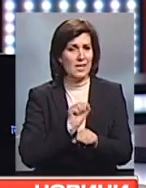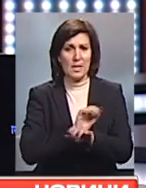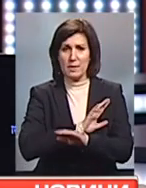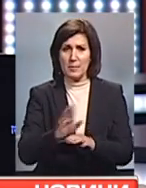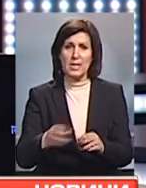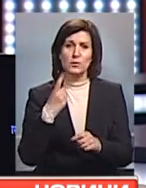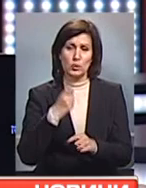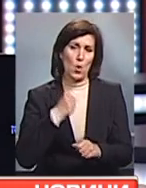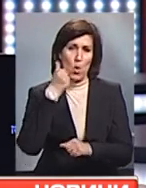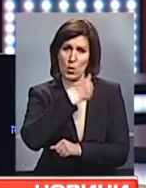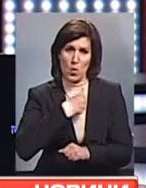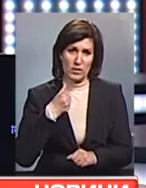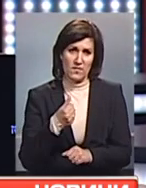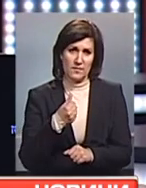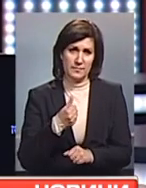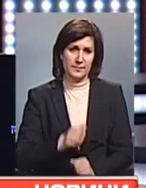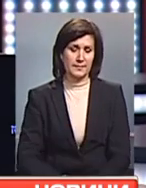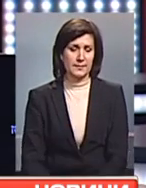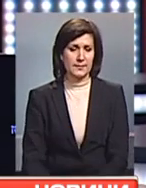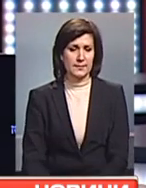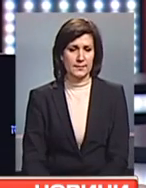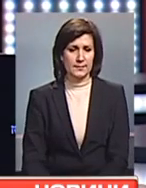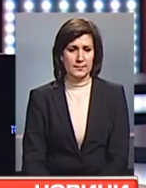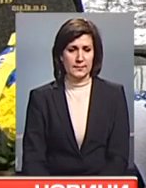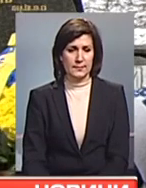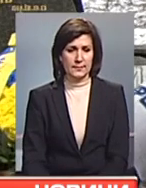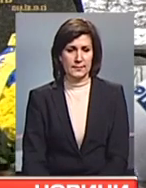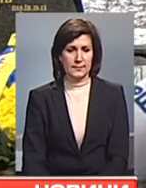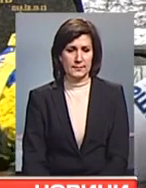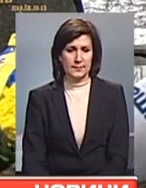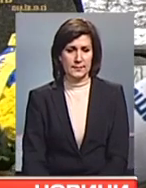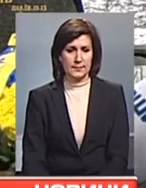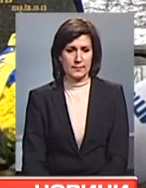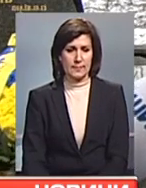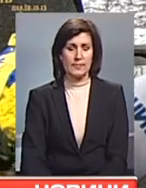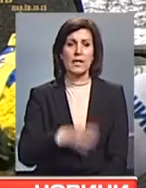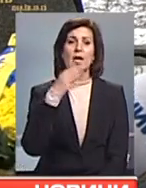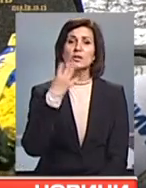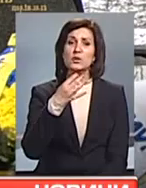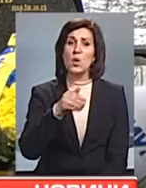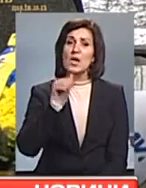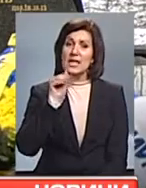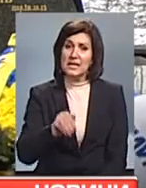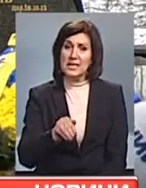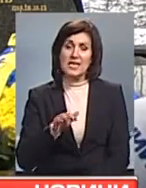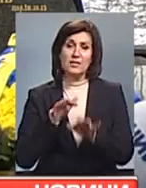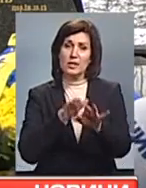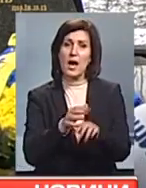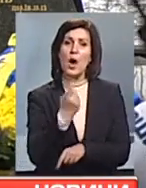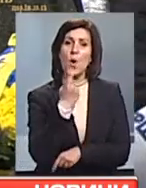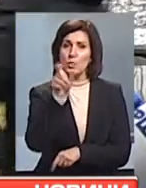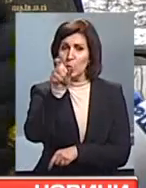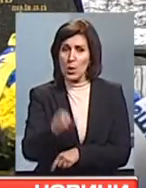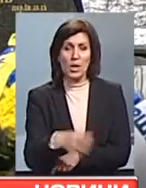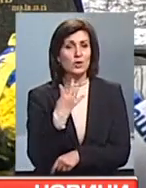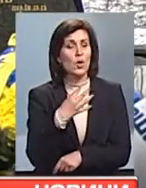припиняється майже 100 років Ольга скотникова далі 4 тич на одного